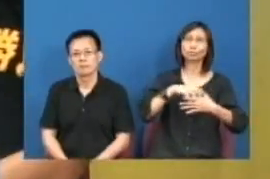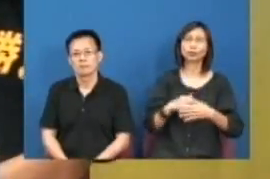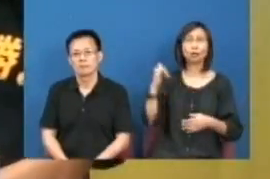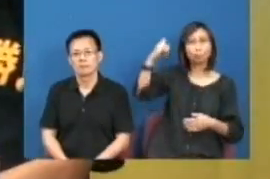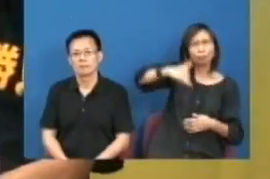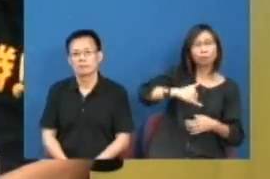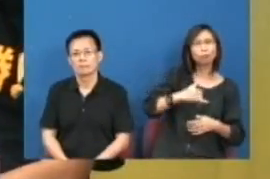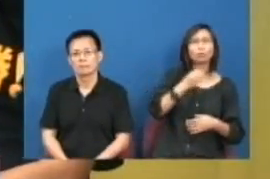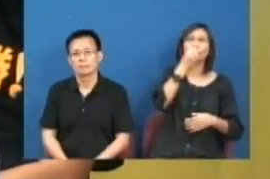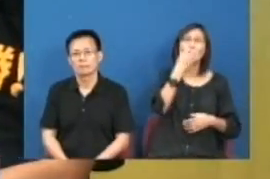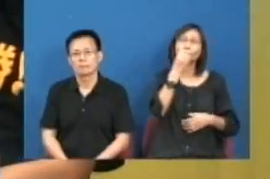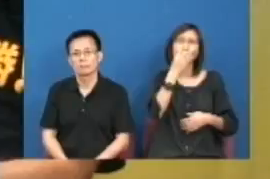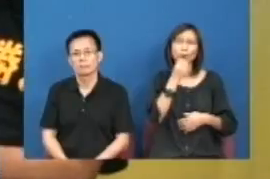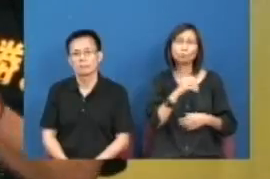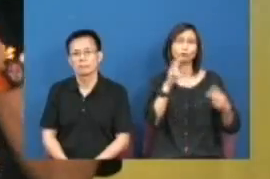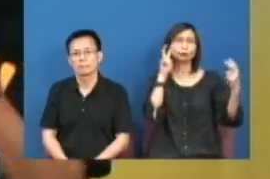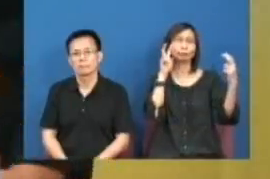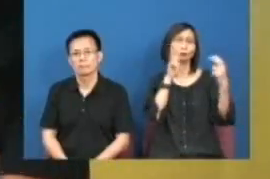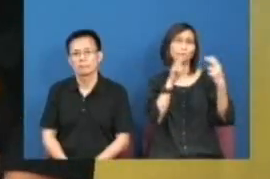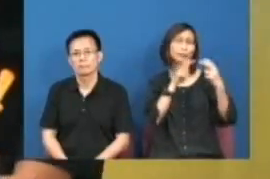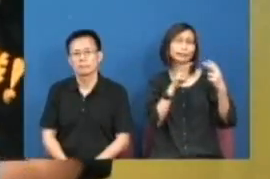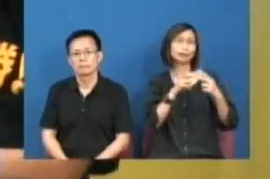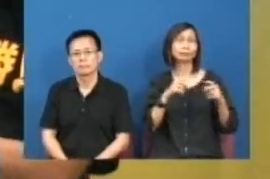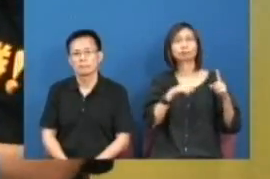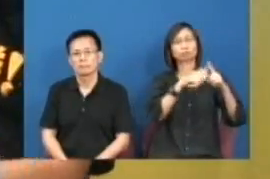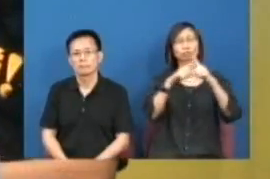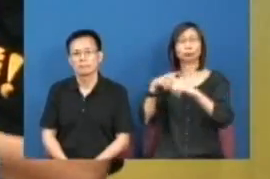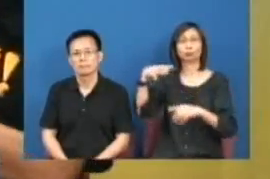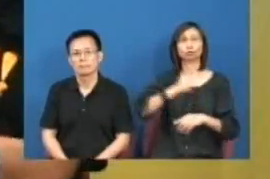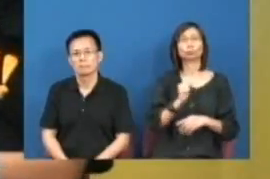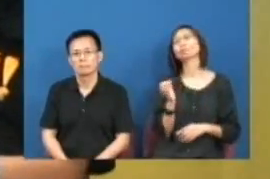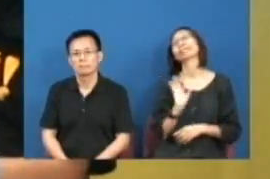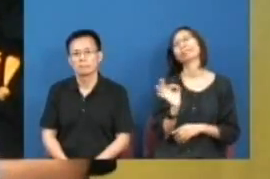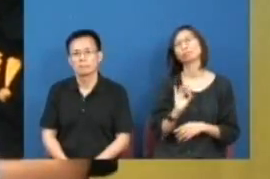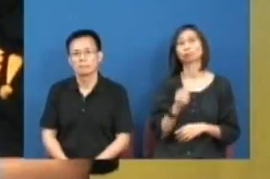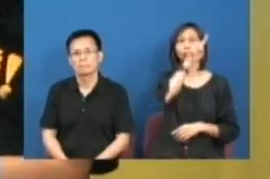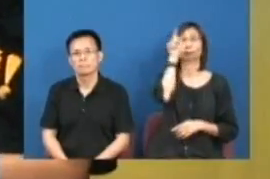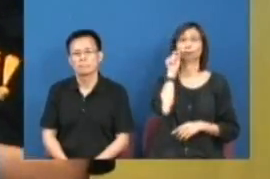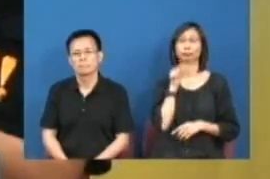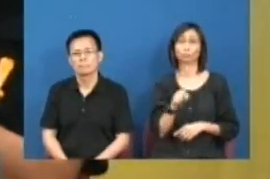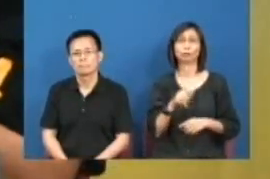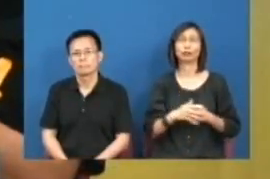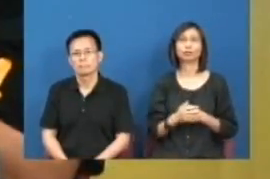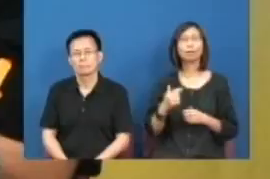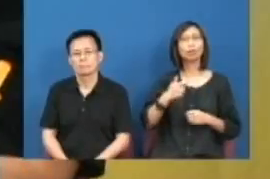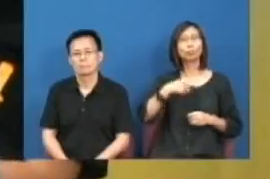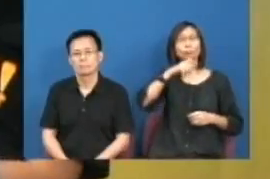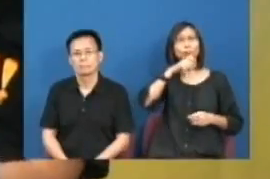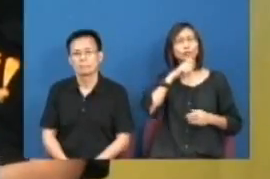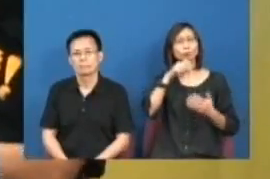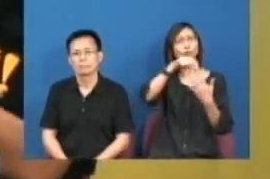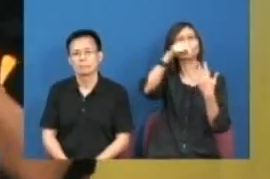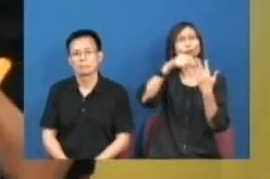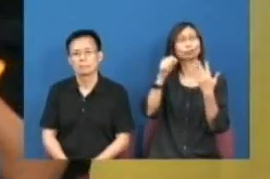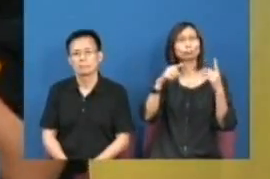民主派呢？欸、你係唔係當我定冇到啊？即係成日有一個心態就係話，喂，我哋有選民嘅選票，你